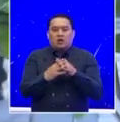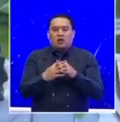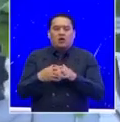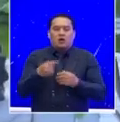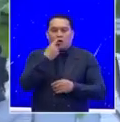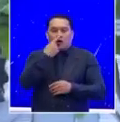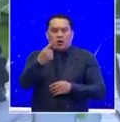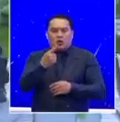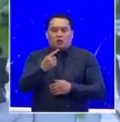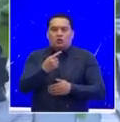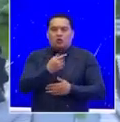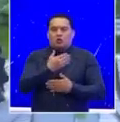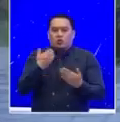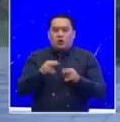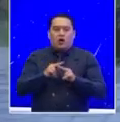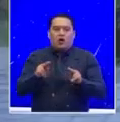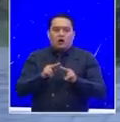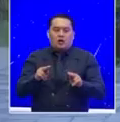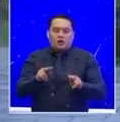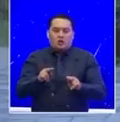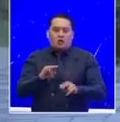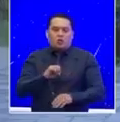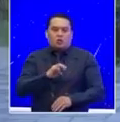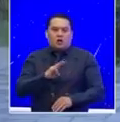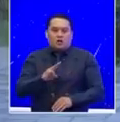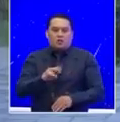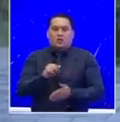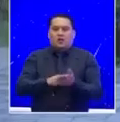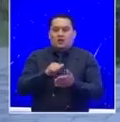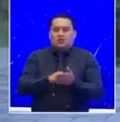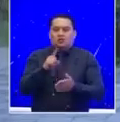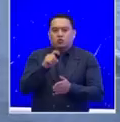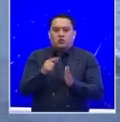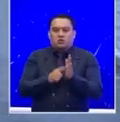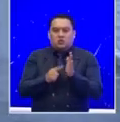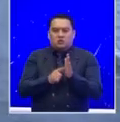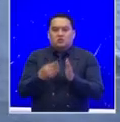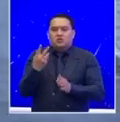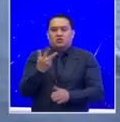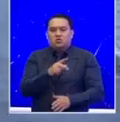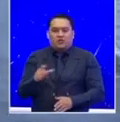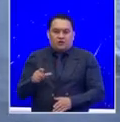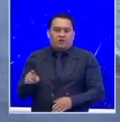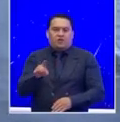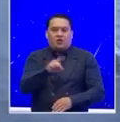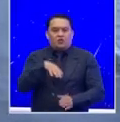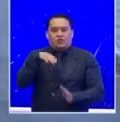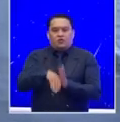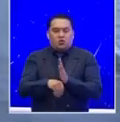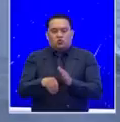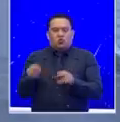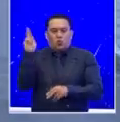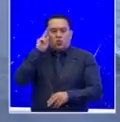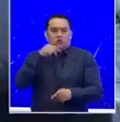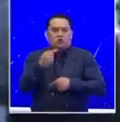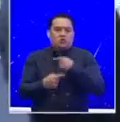Алматинской области исключен вариант преподавания в режиме онлайн. По этой причине 173 человека по всему региону включены в учебный процесс